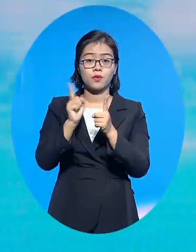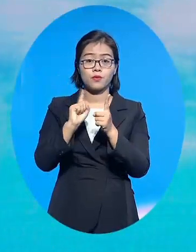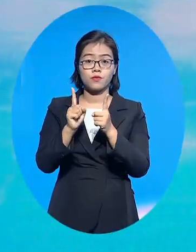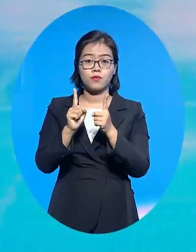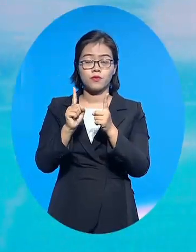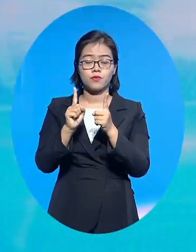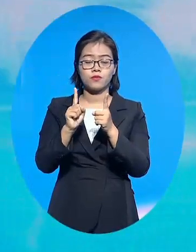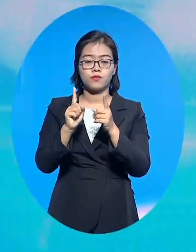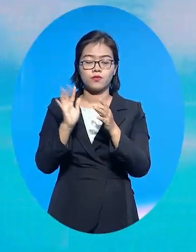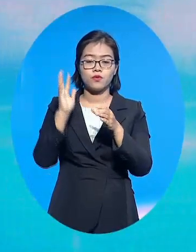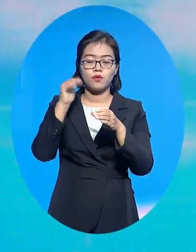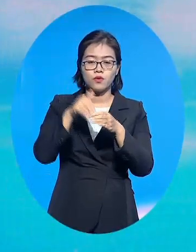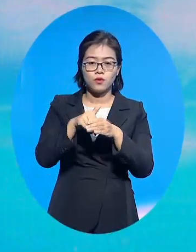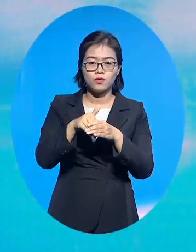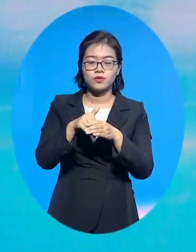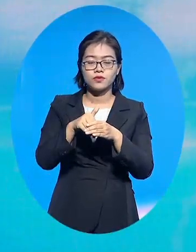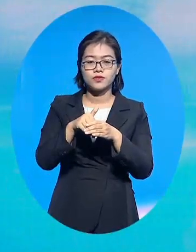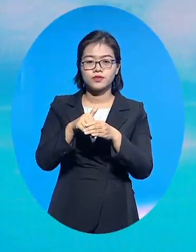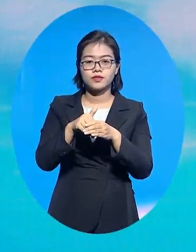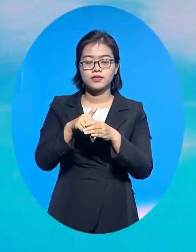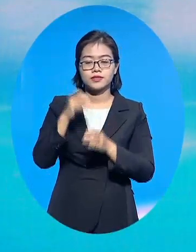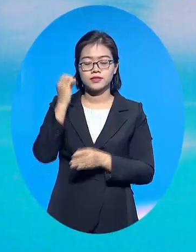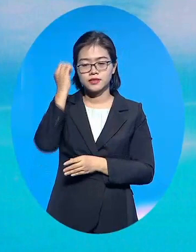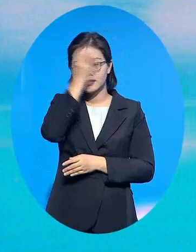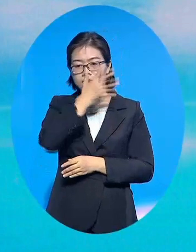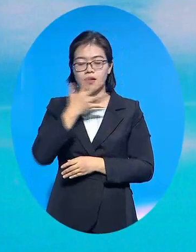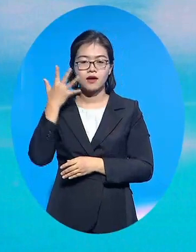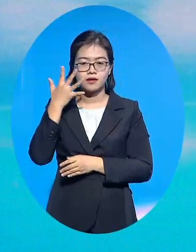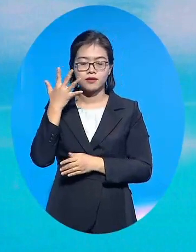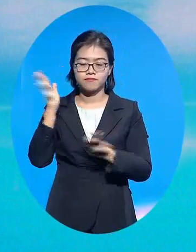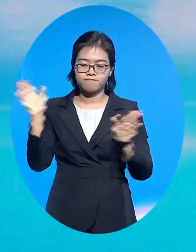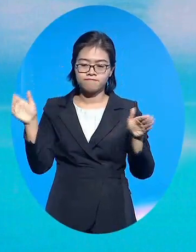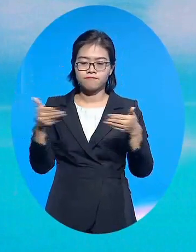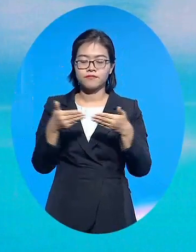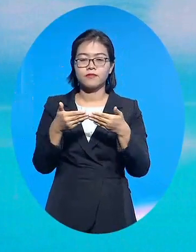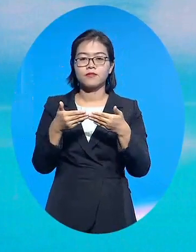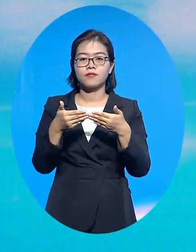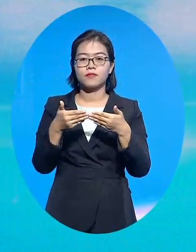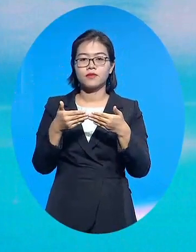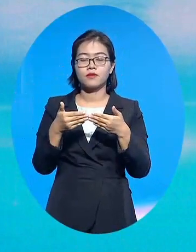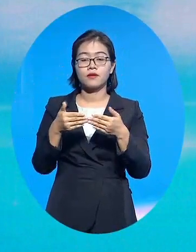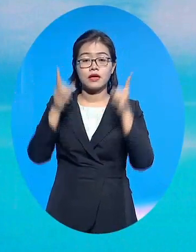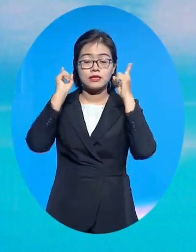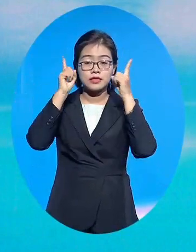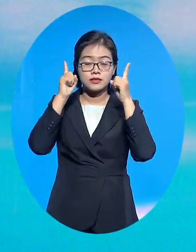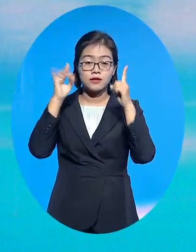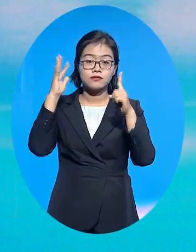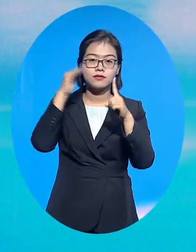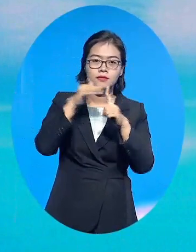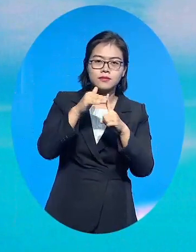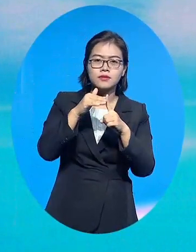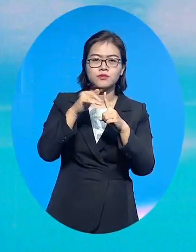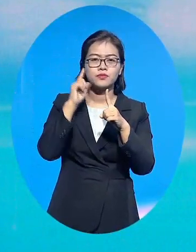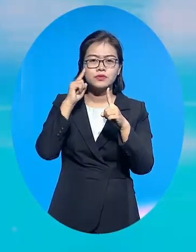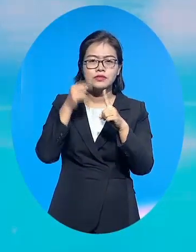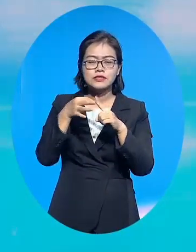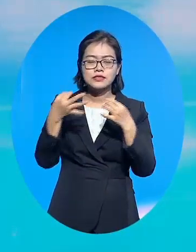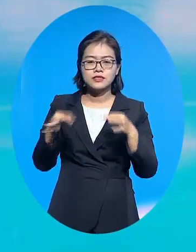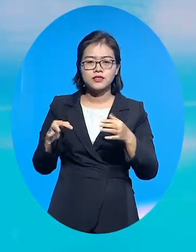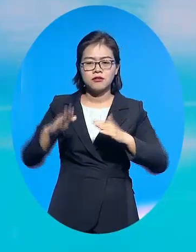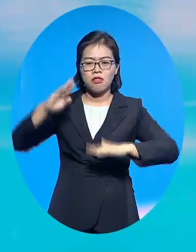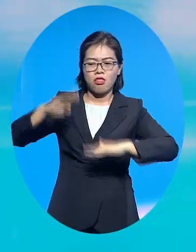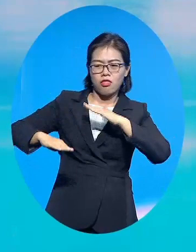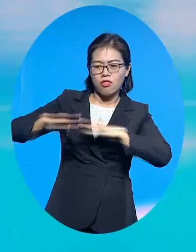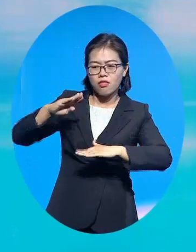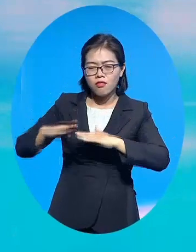thượng đỉnh lần thứ 31 của liên đoàn Ả Rập đã bế mạc sau khi các lãnh đạo tham dự hội nghị tìm cách hàn gắn bất đồng xoay quanh một số vấn đề gây